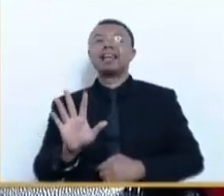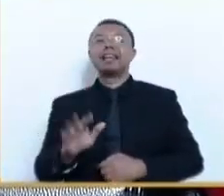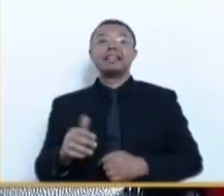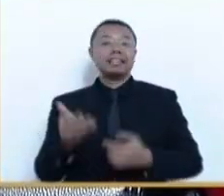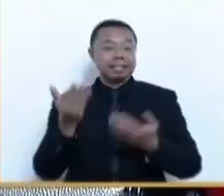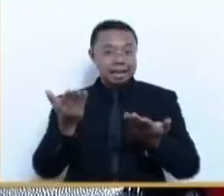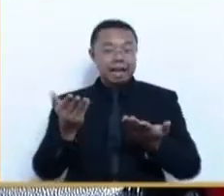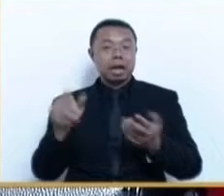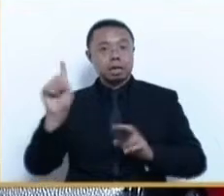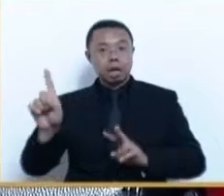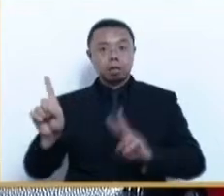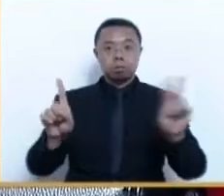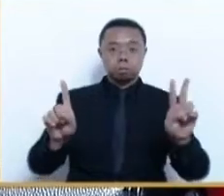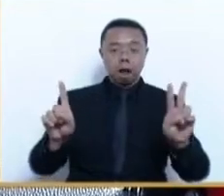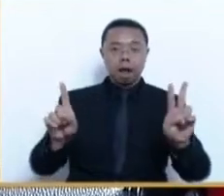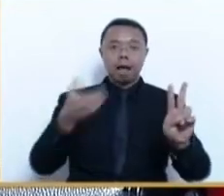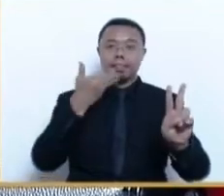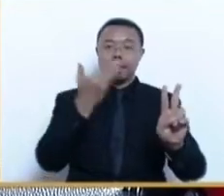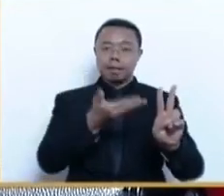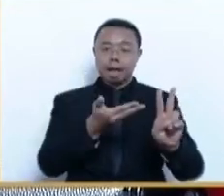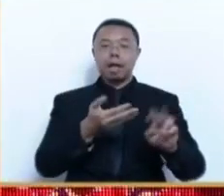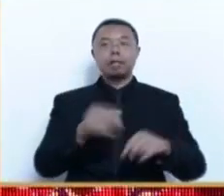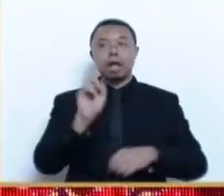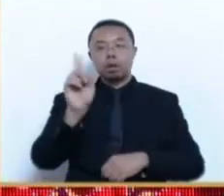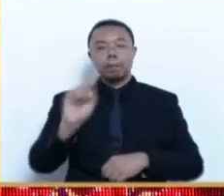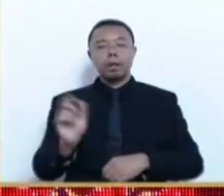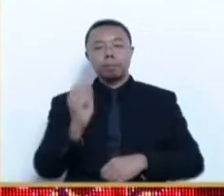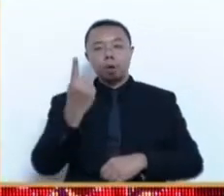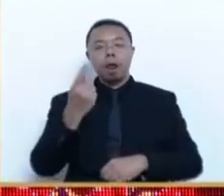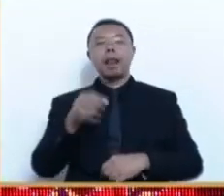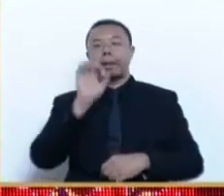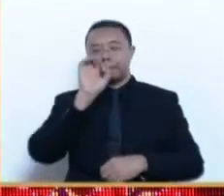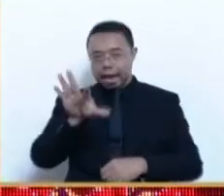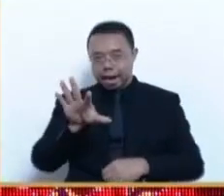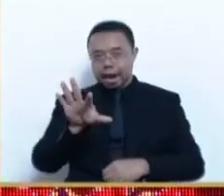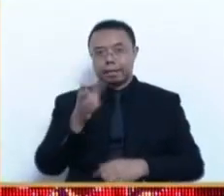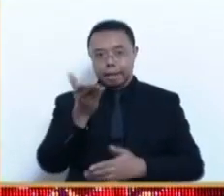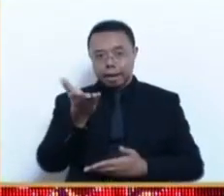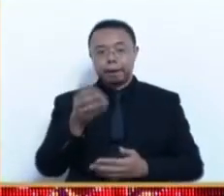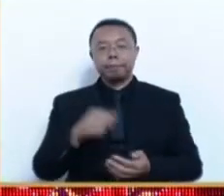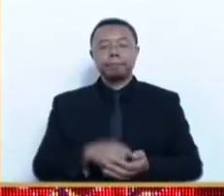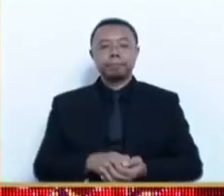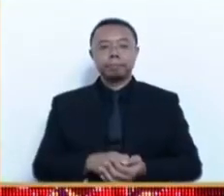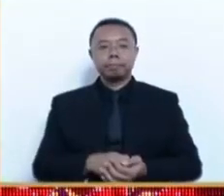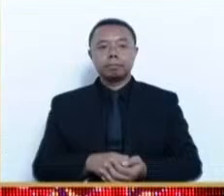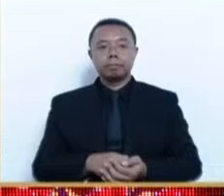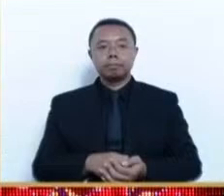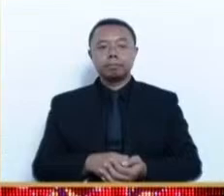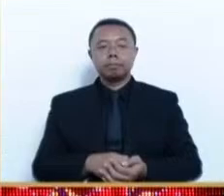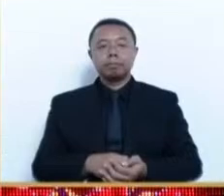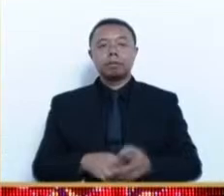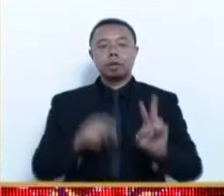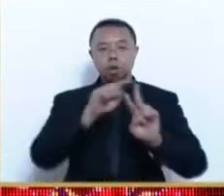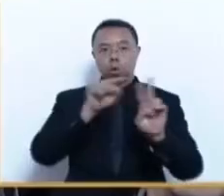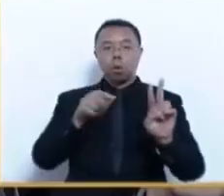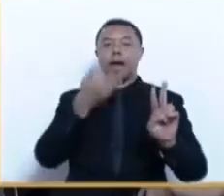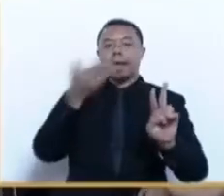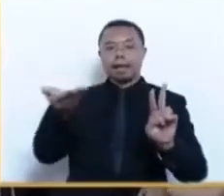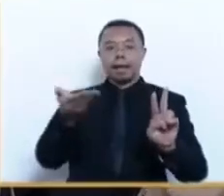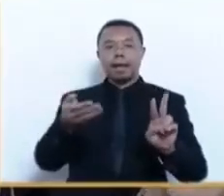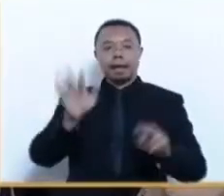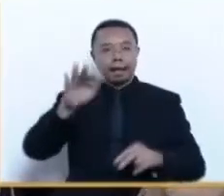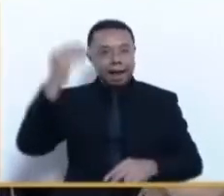baik waktu untuk memberikan pertanyaan 1 menit dimulai sejak Bapak berbicara kami persilakan Kang m Kang